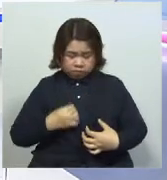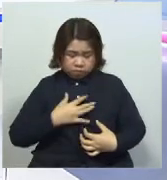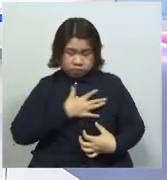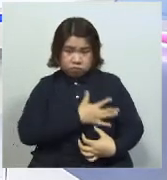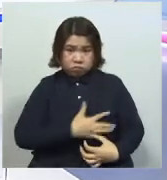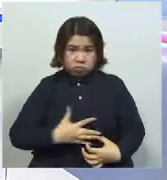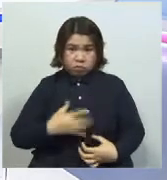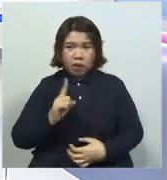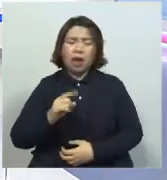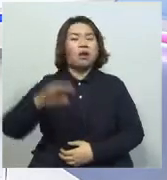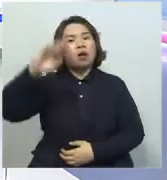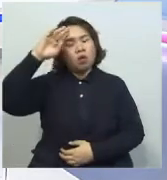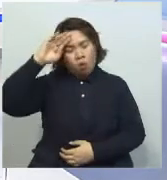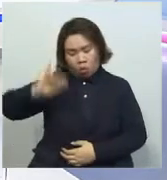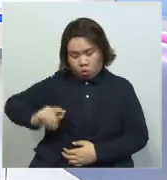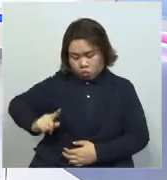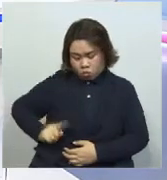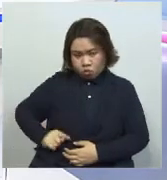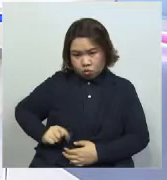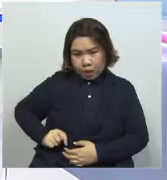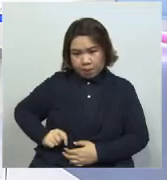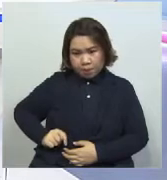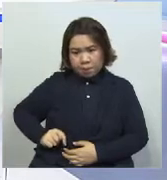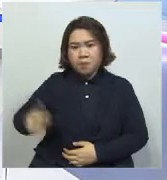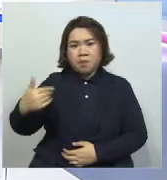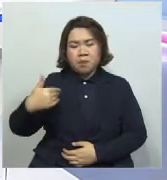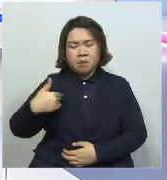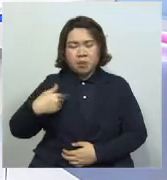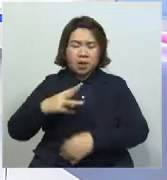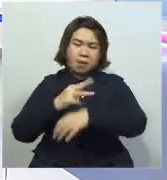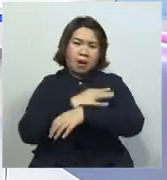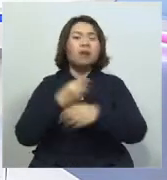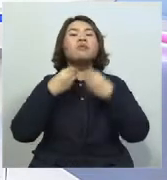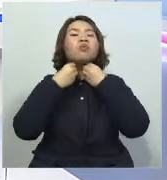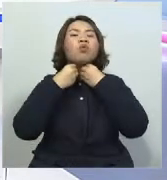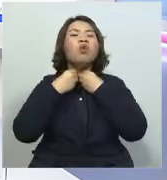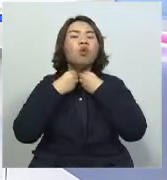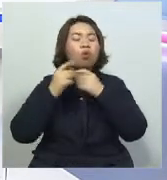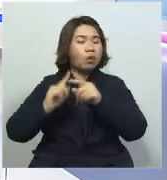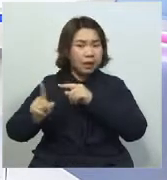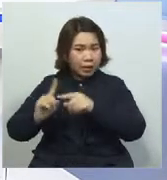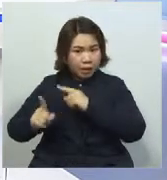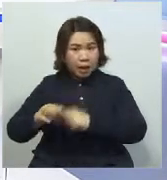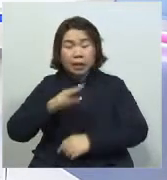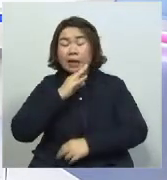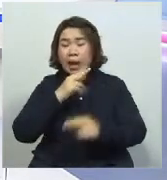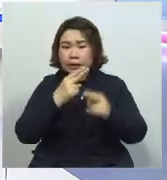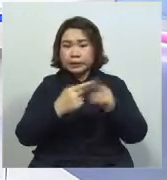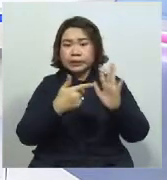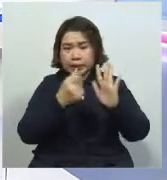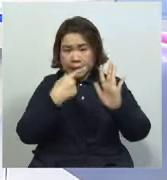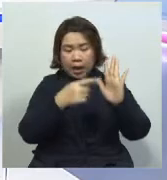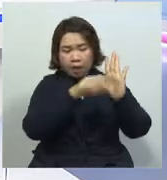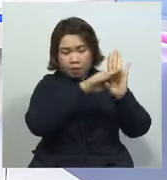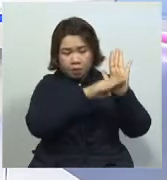ายรักษาโรคมะเร็งตับรักษาโรคมะเร็งไทรอยระยะแพร่กระจายต่างๆเหล่านี้เมื่อมีชื่อบรรจุอยู่แล้ว